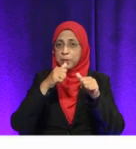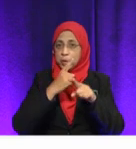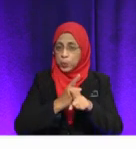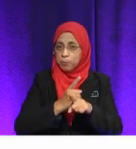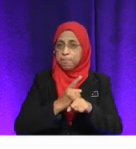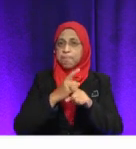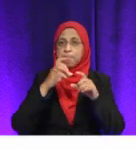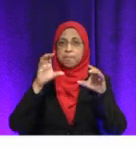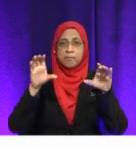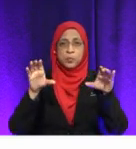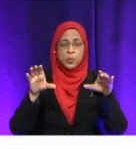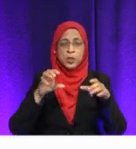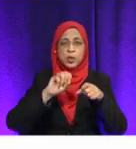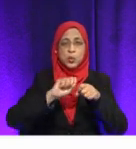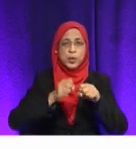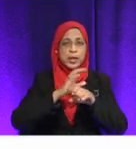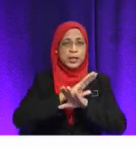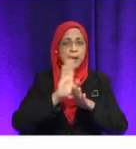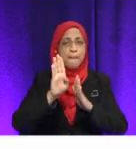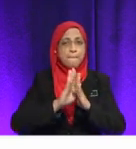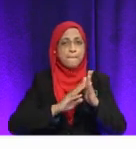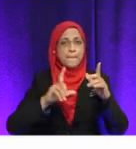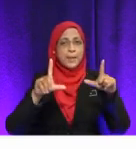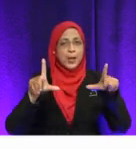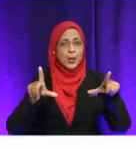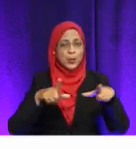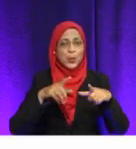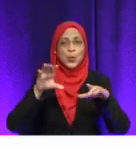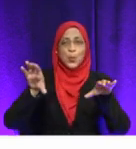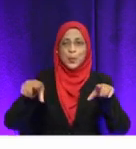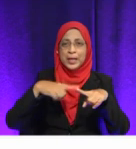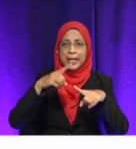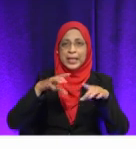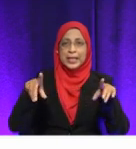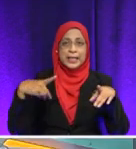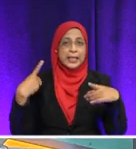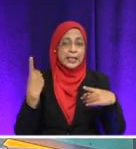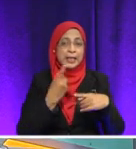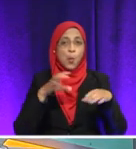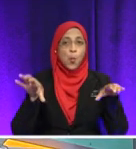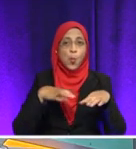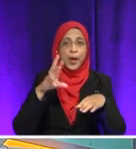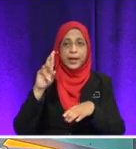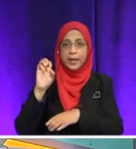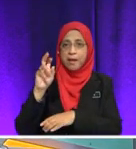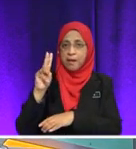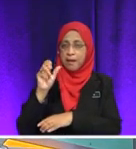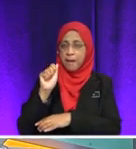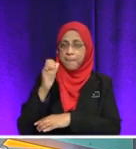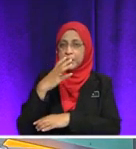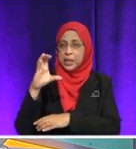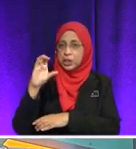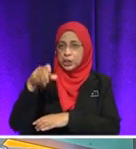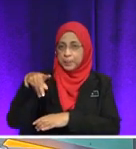dilakukan agar tidak berlaku sembarang kesalahan dalam proses saya kecipta jadi di sini saya tekankan ada dua kaedah ataupun